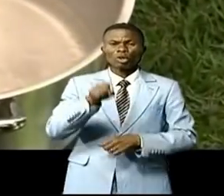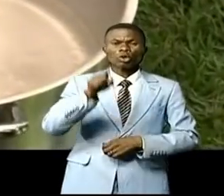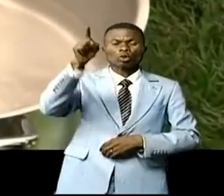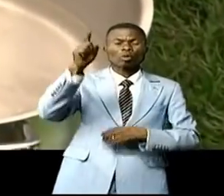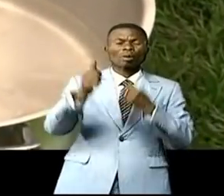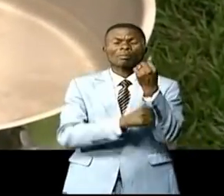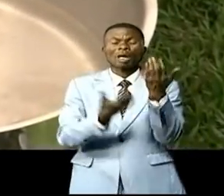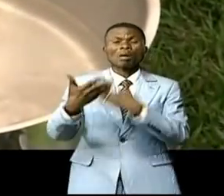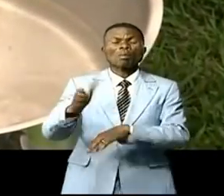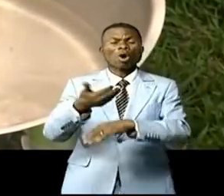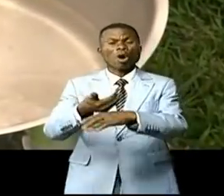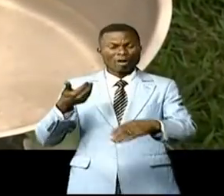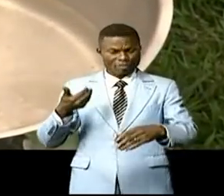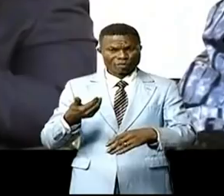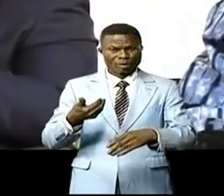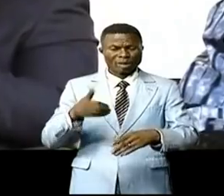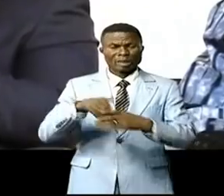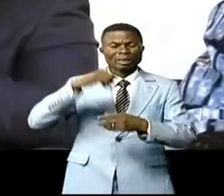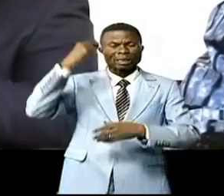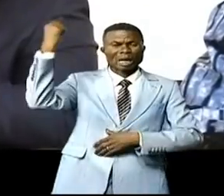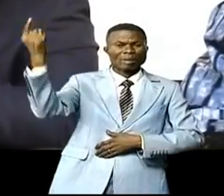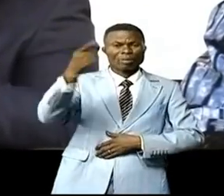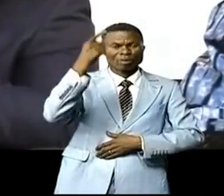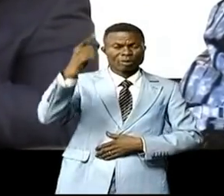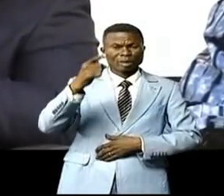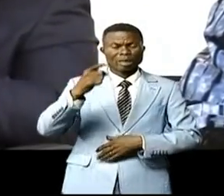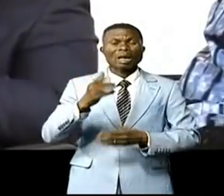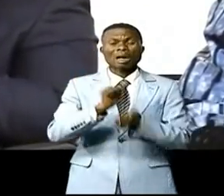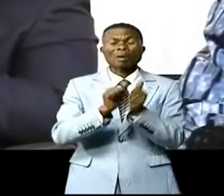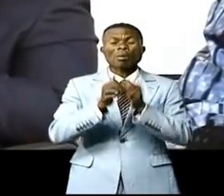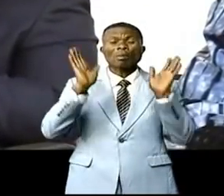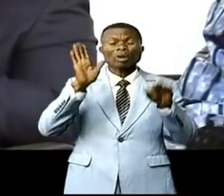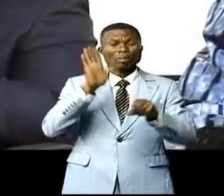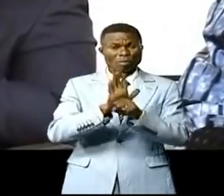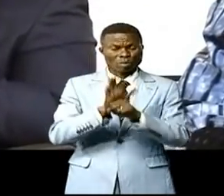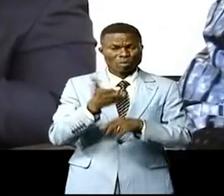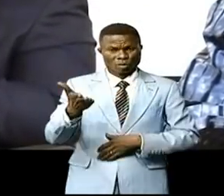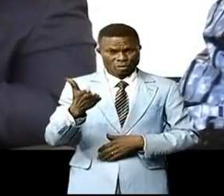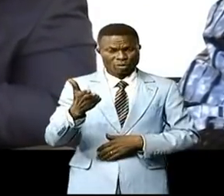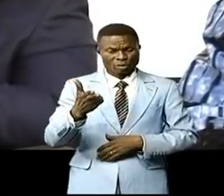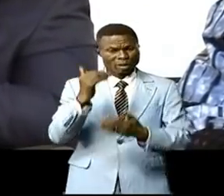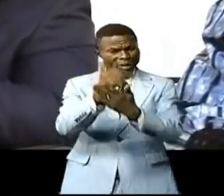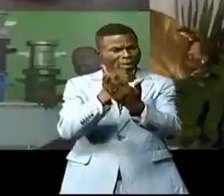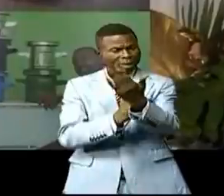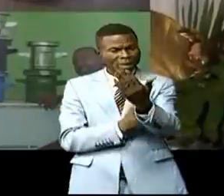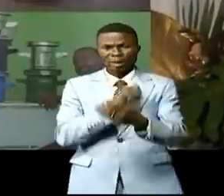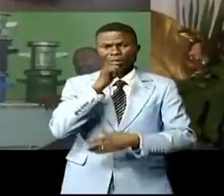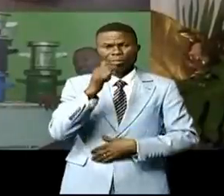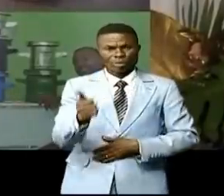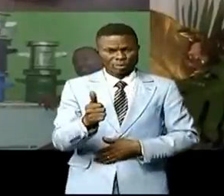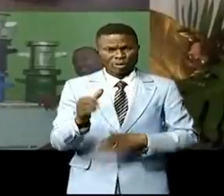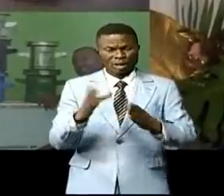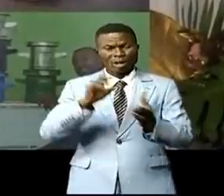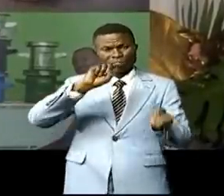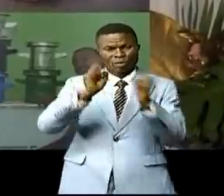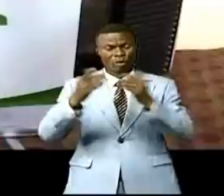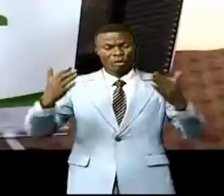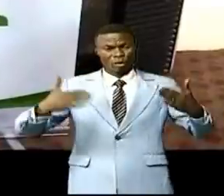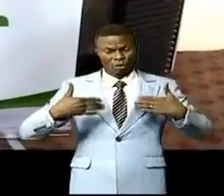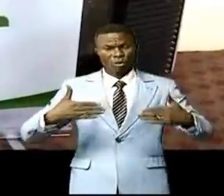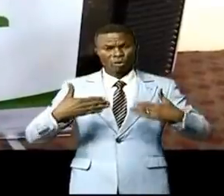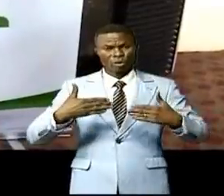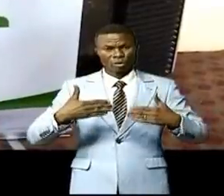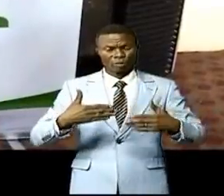morts prématurées dans le monde. Les conséquences sont nombreuses, qu'on ne saura pas les citer. Avec les changements climatiques,